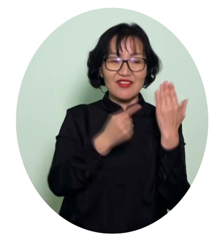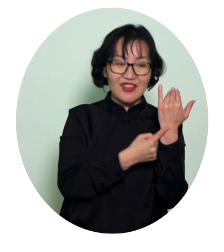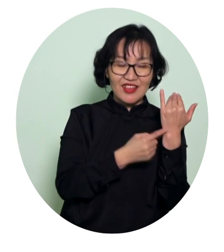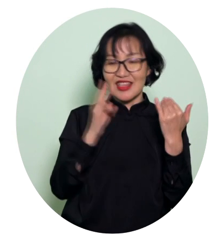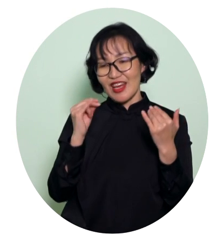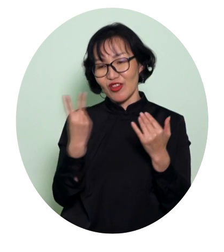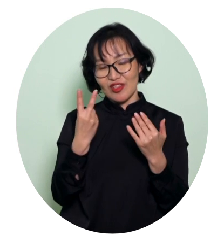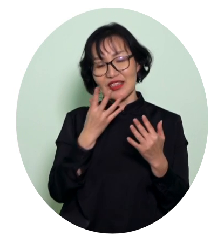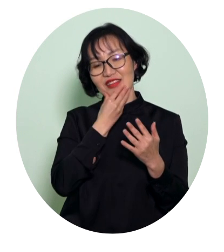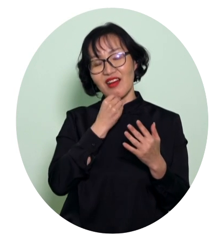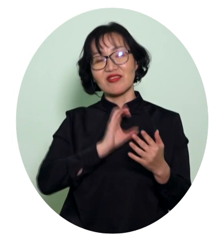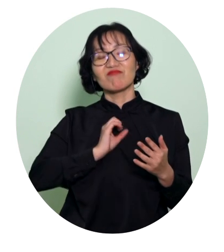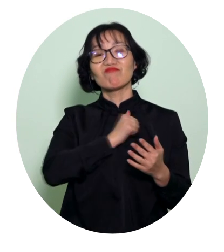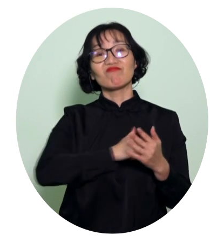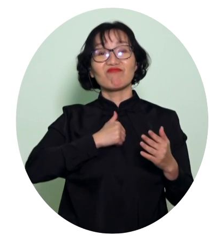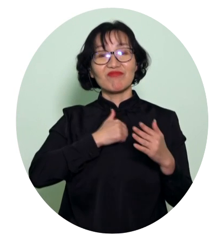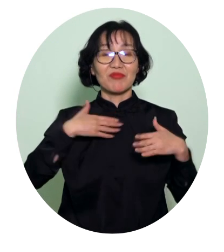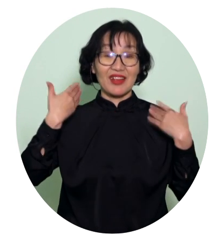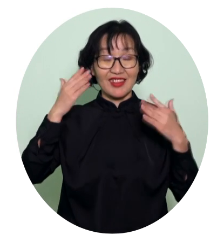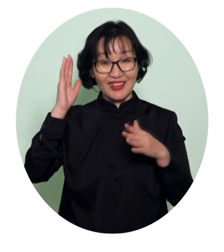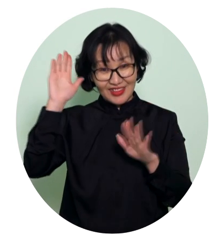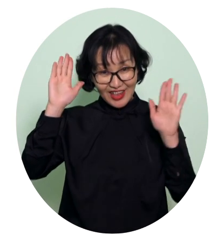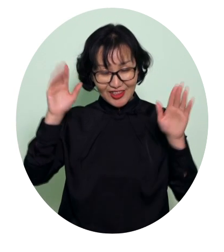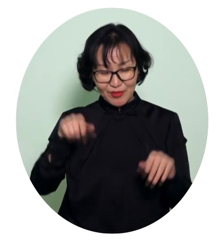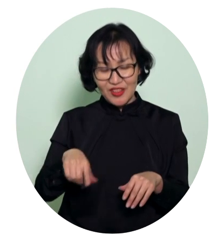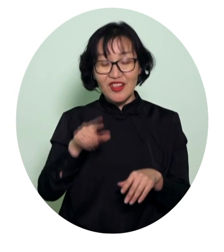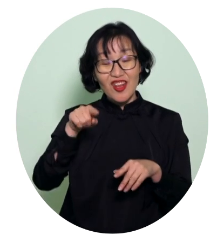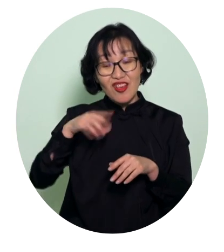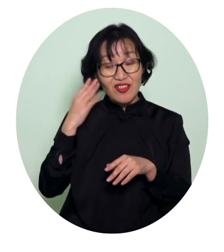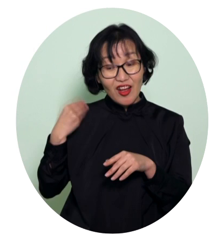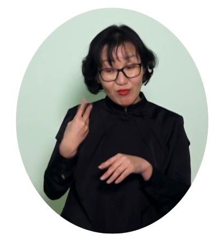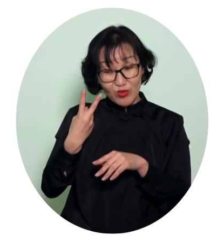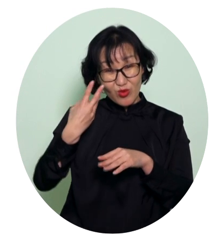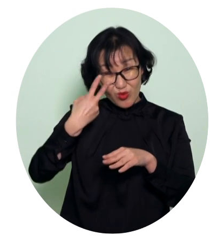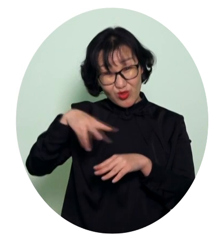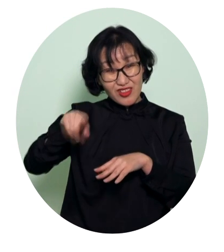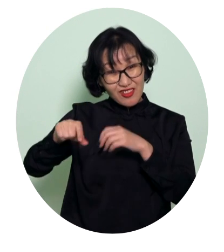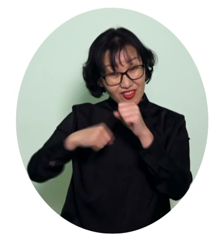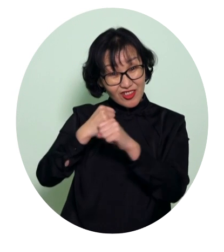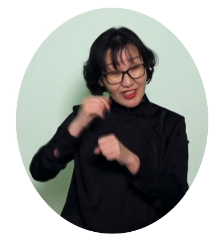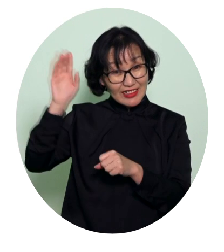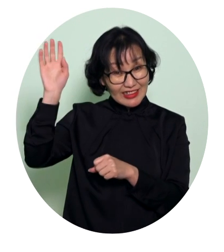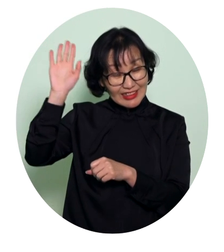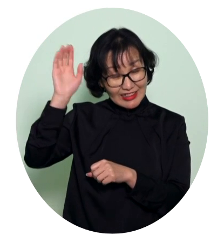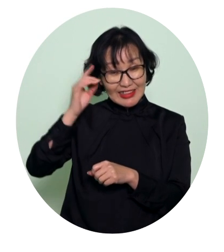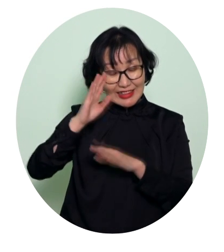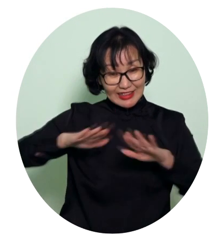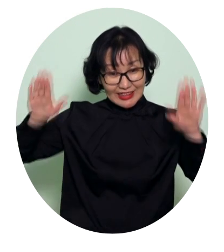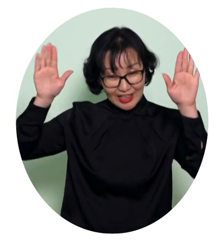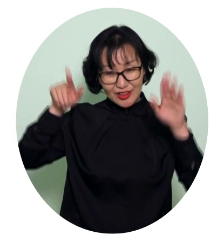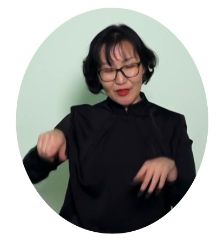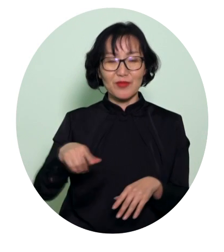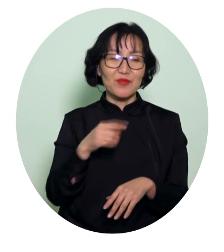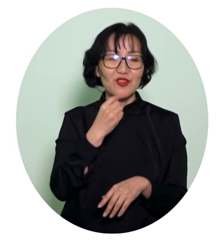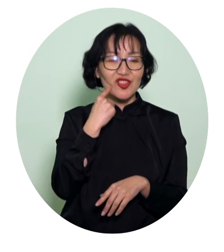цэцэг нар хоёртоо бахарцсан наадам. Ижийтэйгээ үдсэн тэр жилийн наадам чихэр инээд хоёртоо